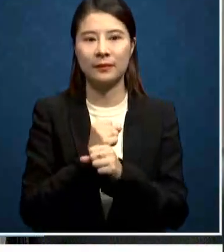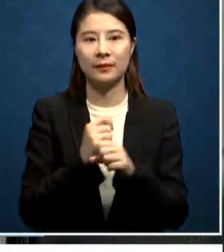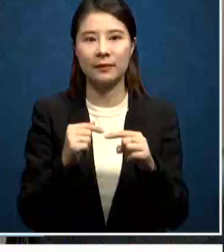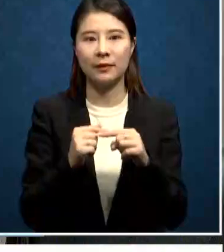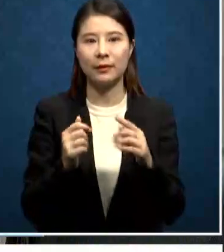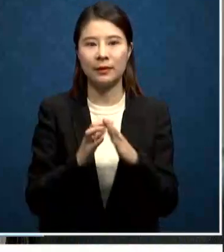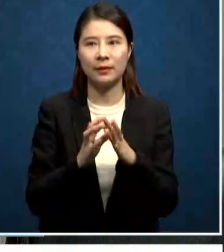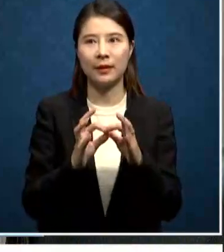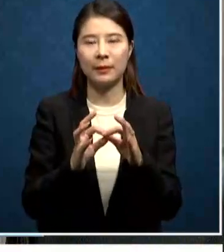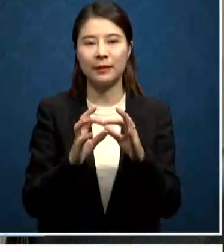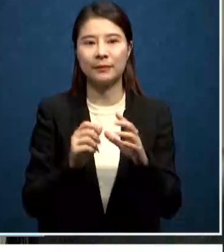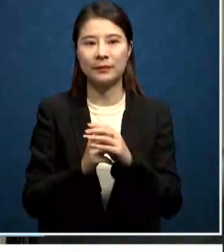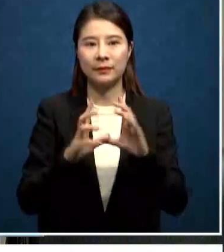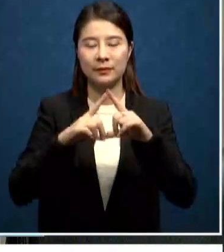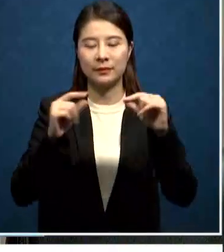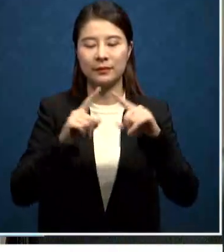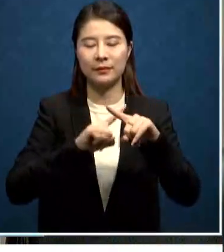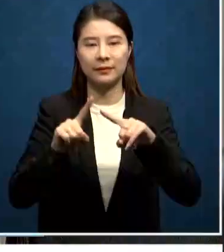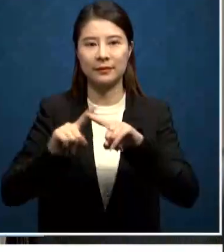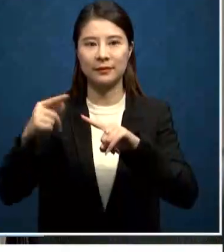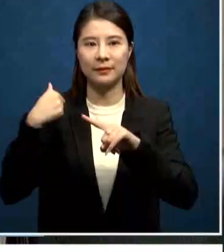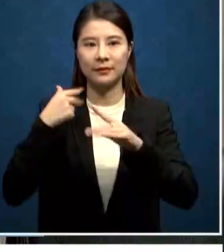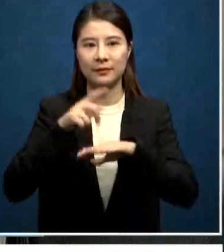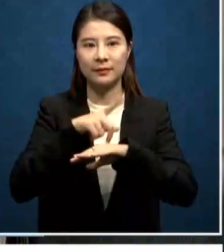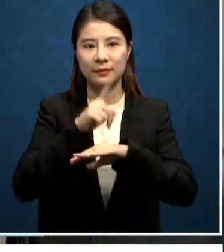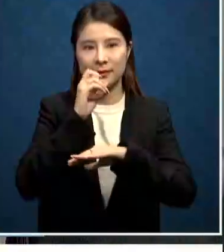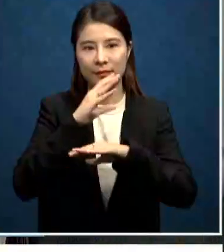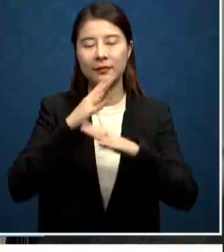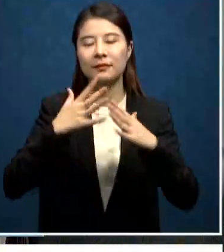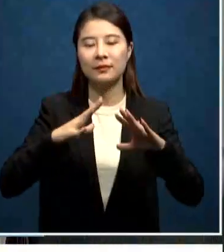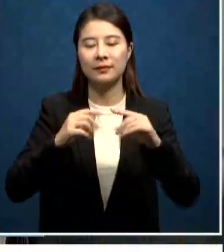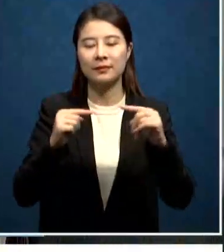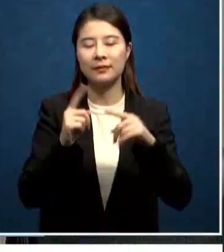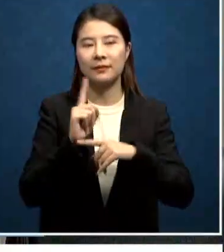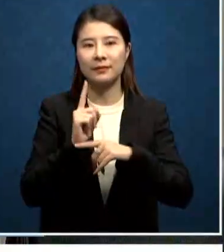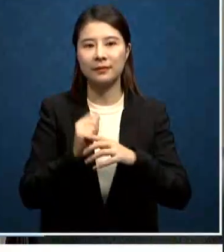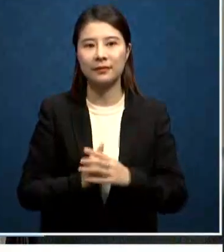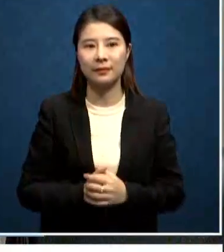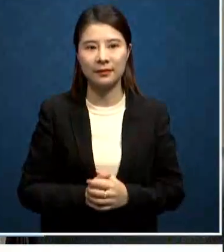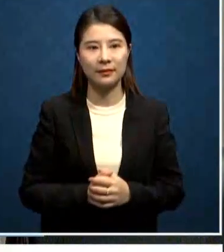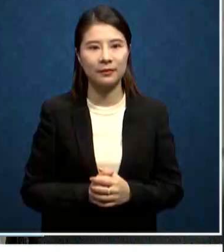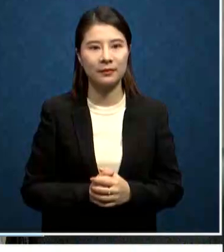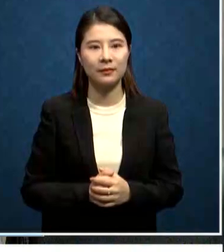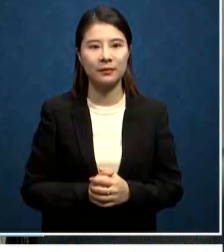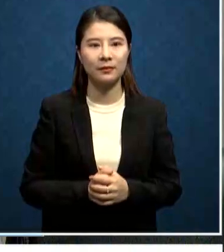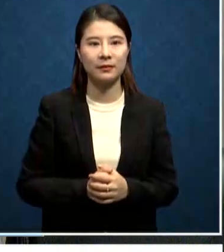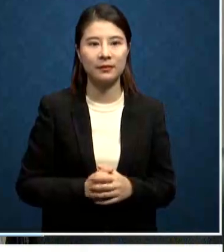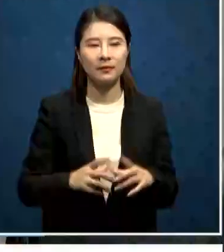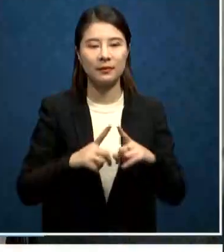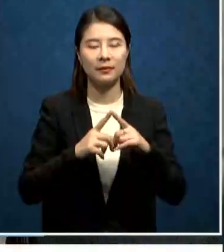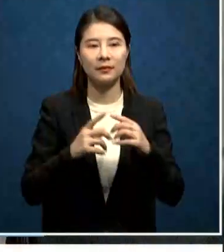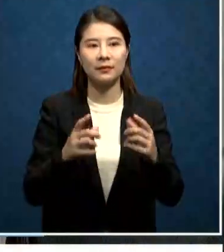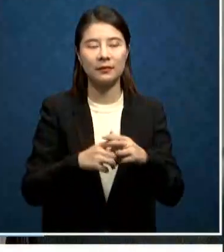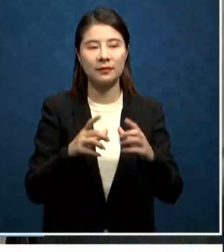ใน 4-5 เรื่องที่ท่านประธานได้กรุณาพูดนะครับว่าในรายงานนี้ก็พูดอยู่